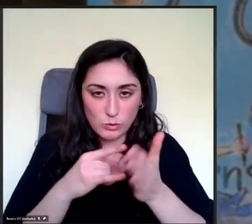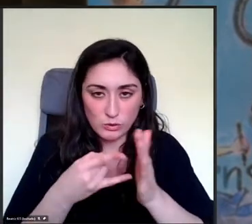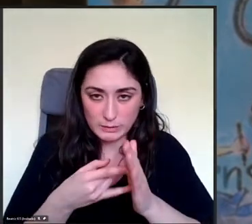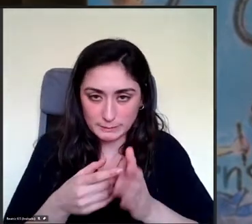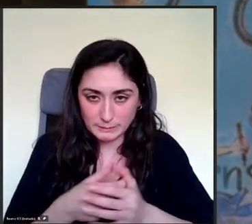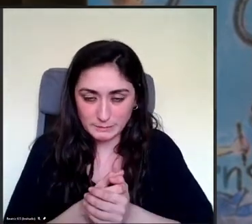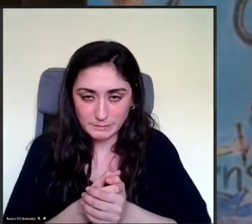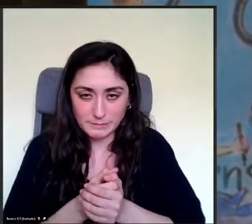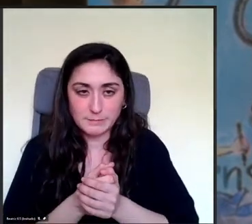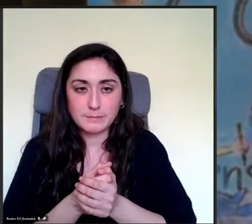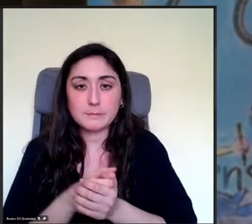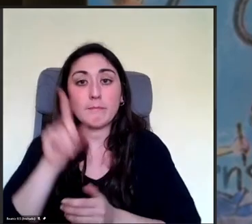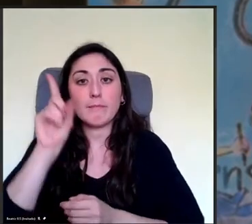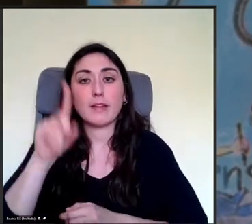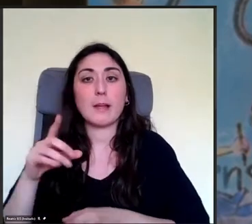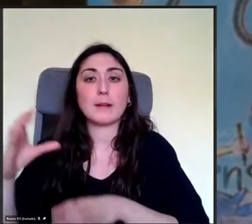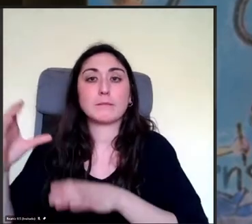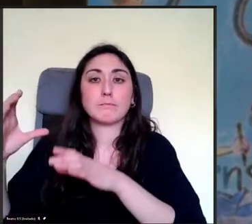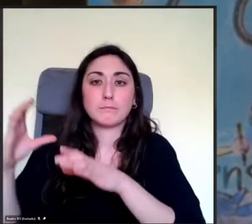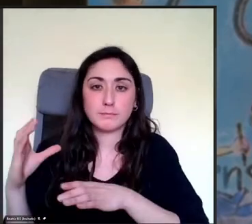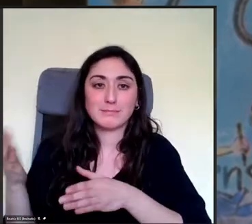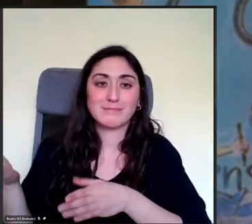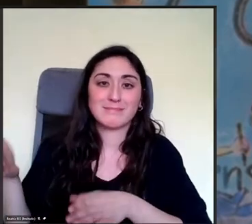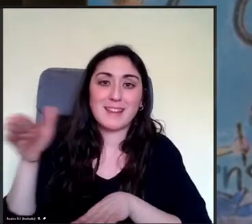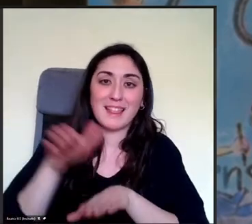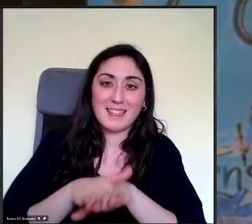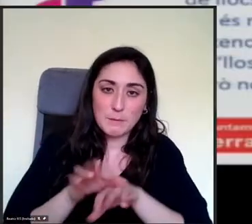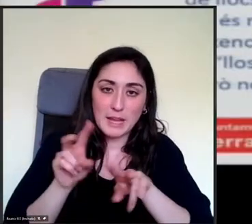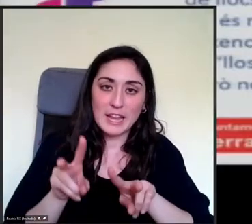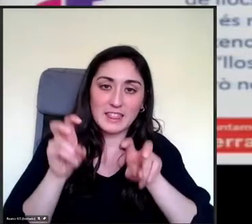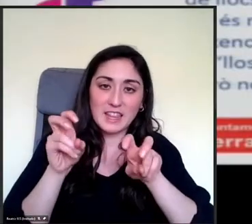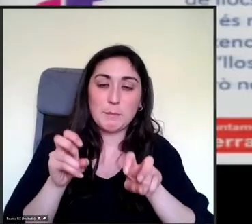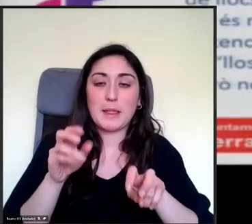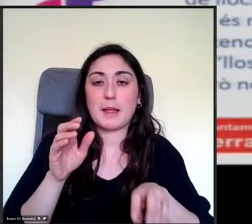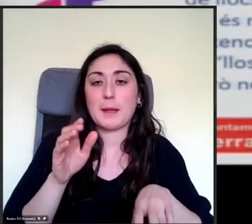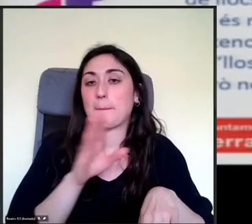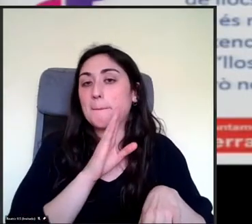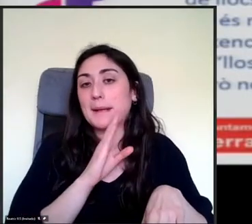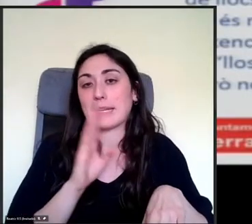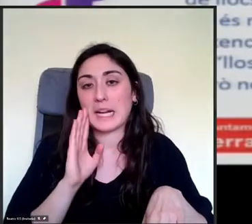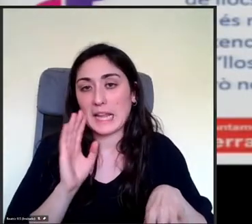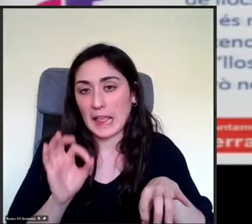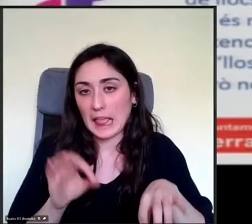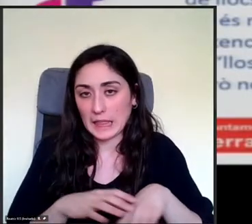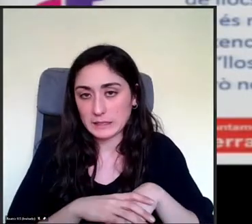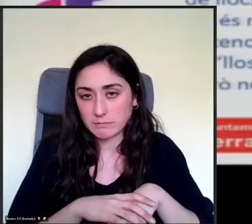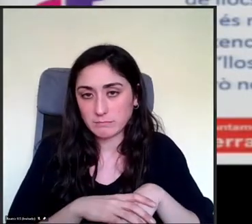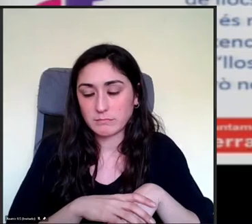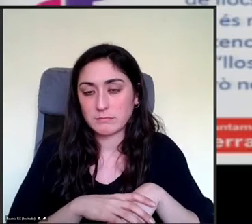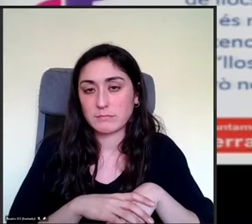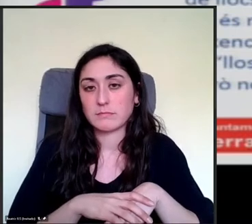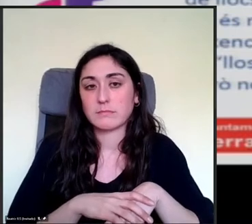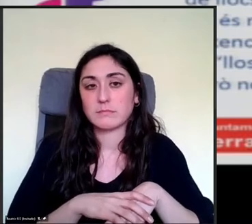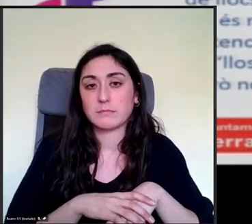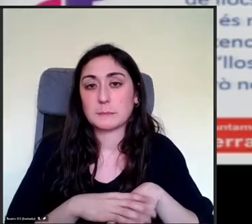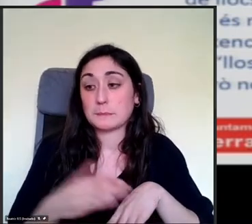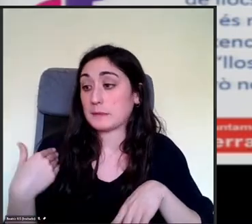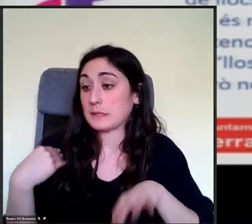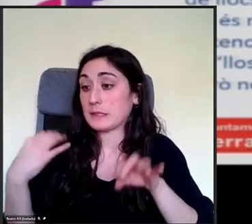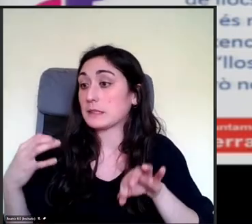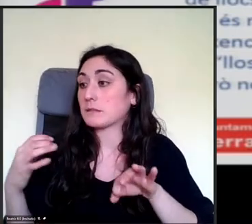de la maternitat. El fet de que encara ara era notícia d'aquests dies que havien acomiadat una